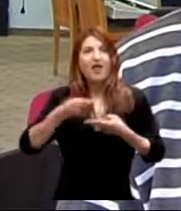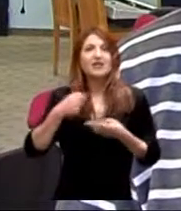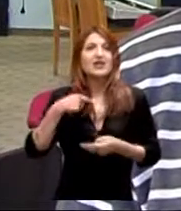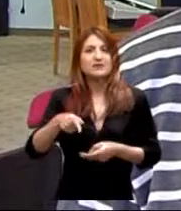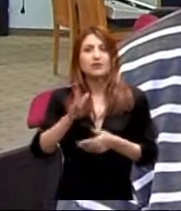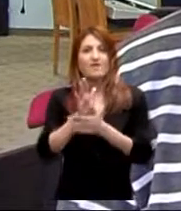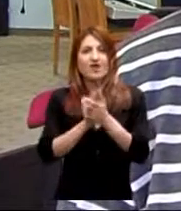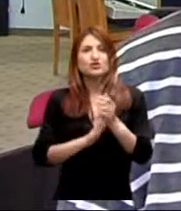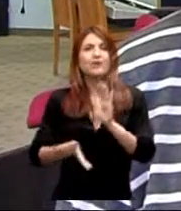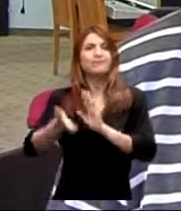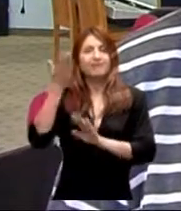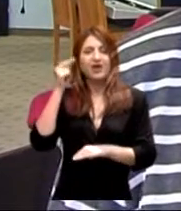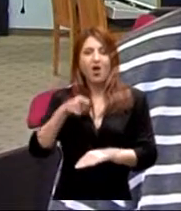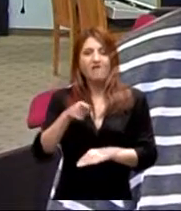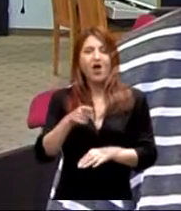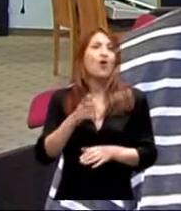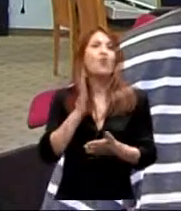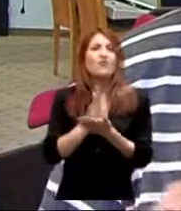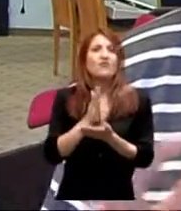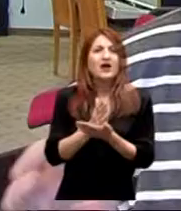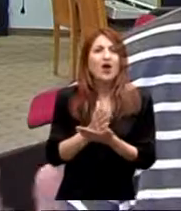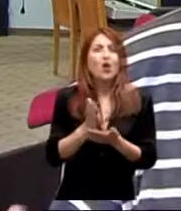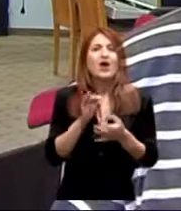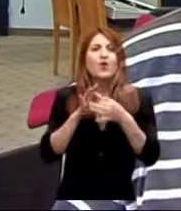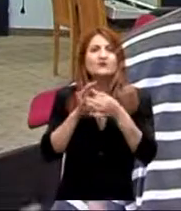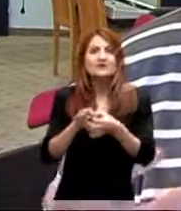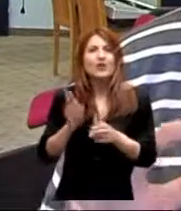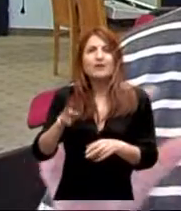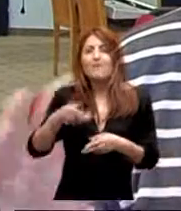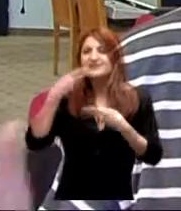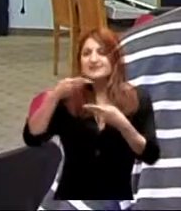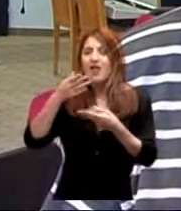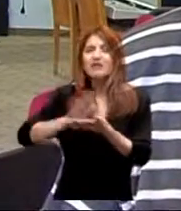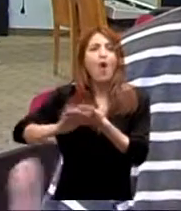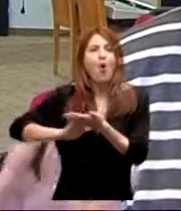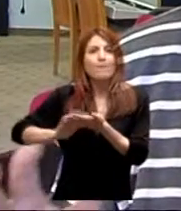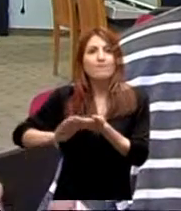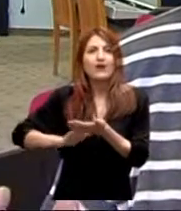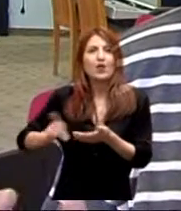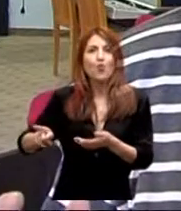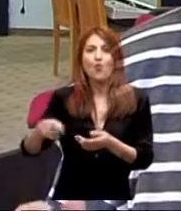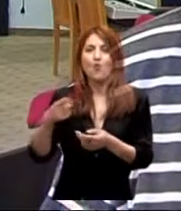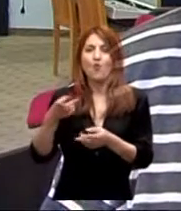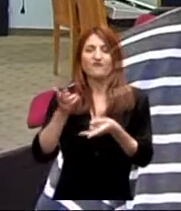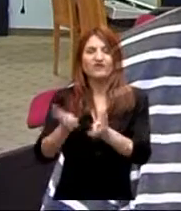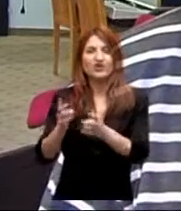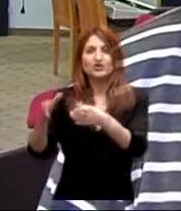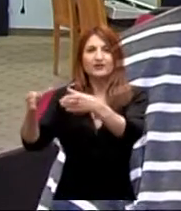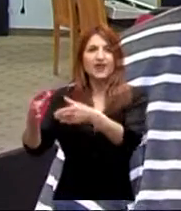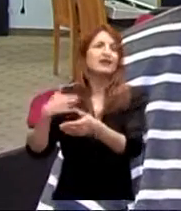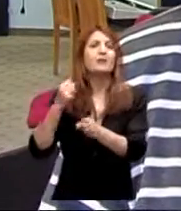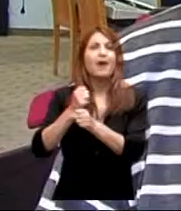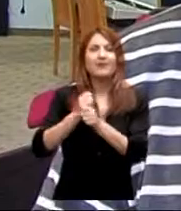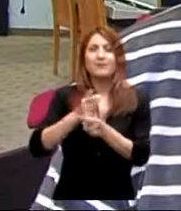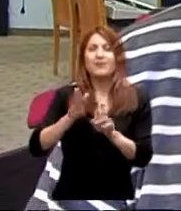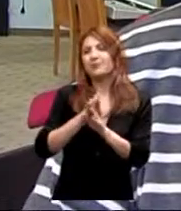to prije da imam stalno oprene salate u centrifugi, u frižideru. Dakle, ako si radim